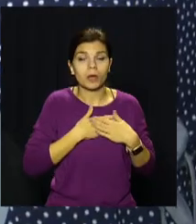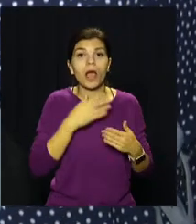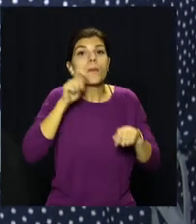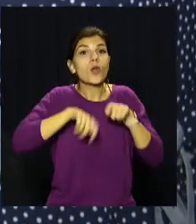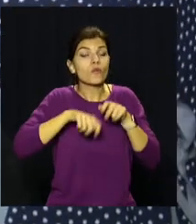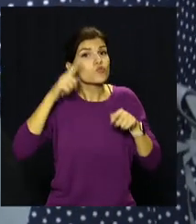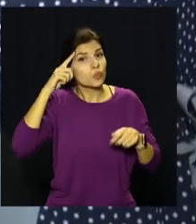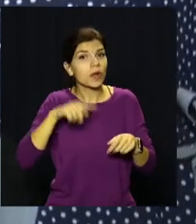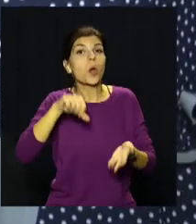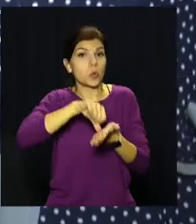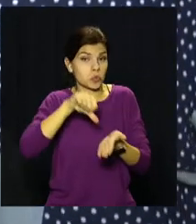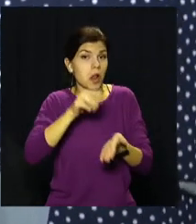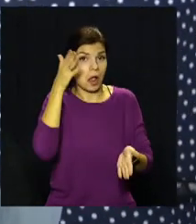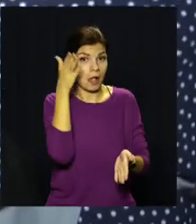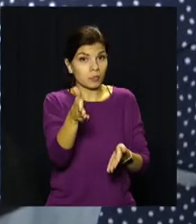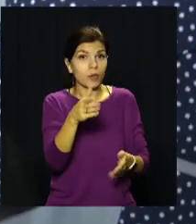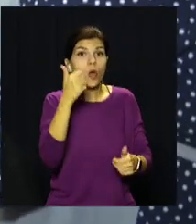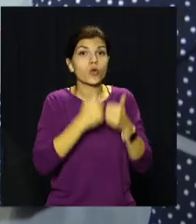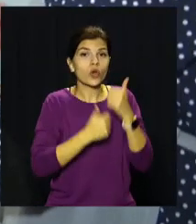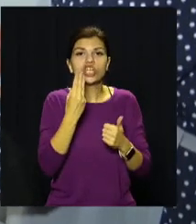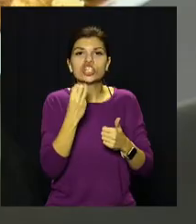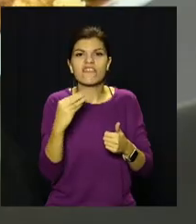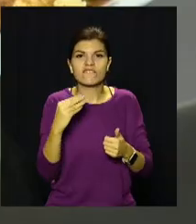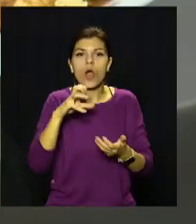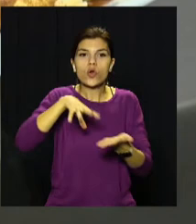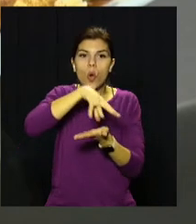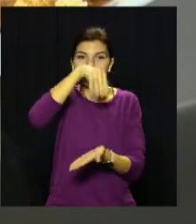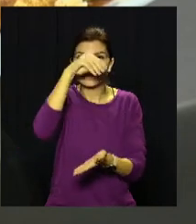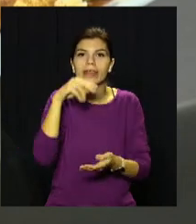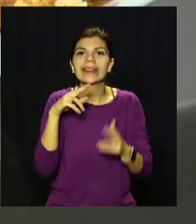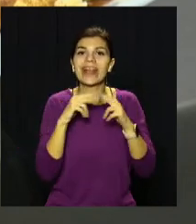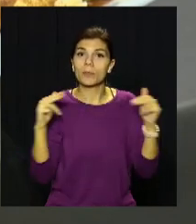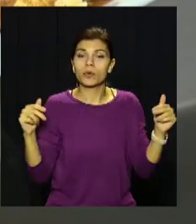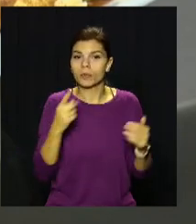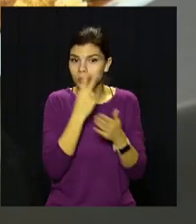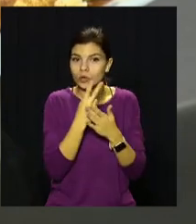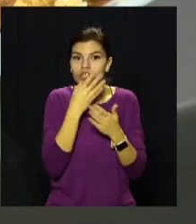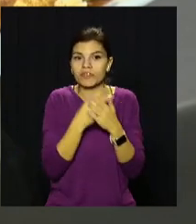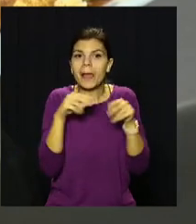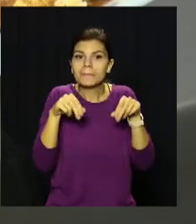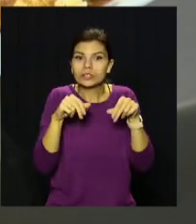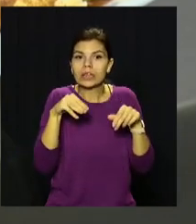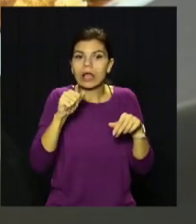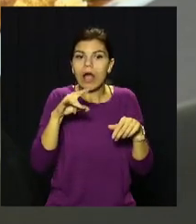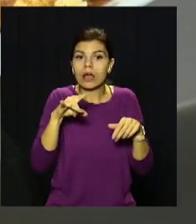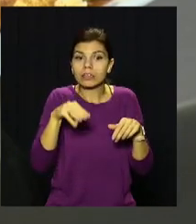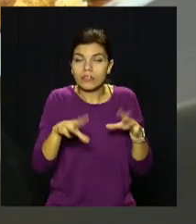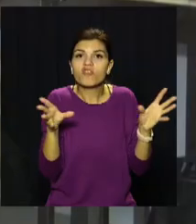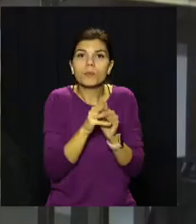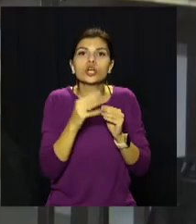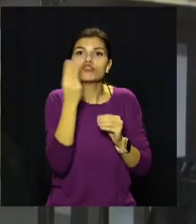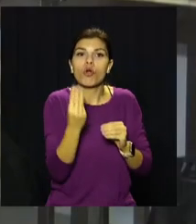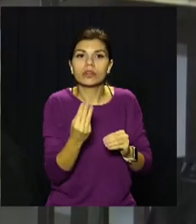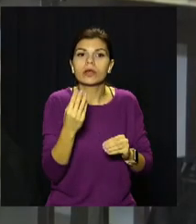вміння, вирішила взяти участь у міському конкурсі «Шеф-кондитер Дніпро». Презентувала авторську страву – пісочний тарт із шоколадним